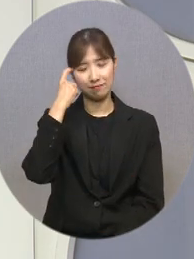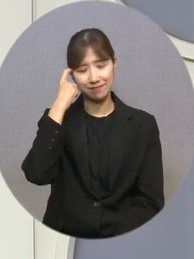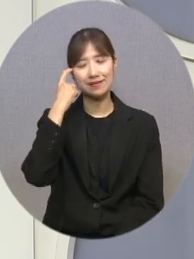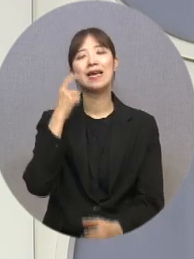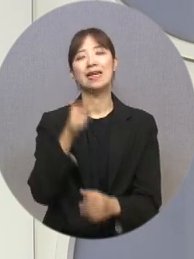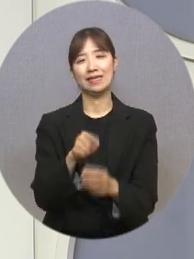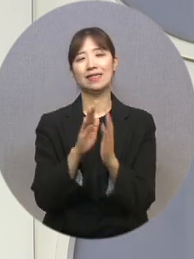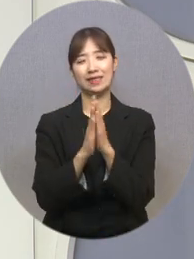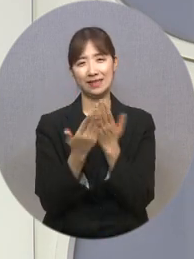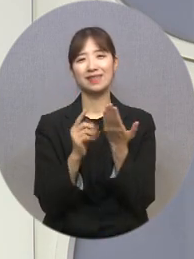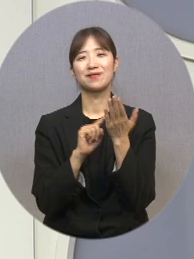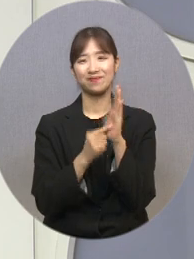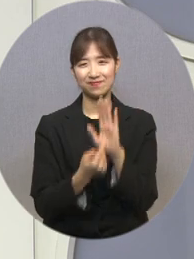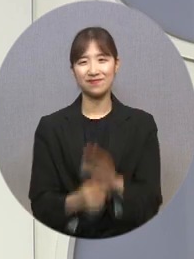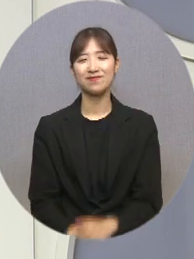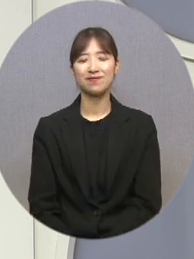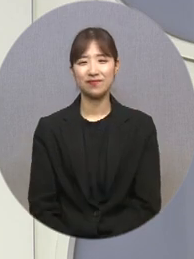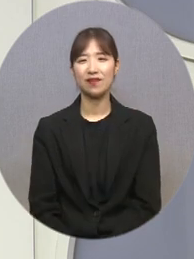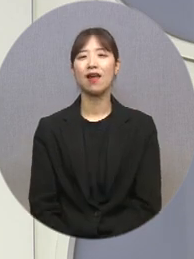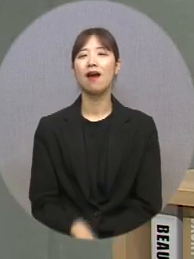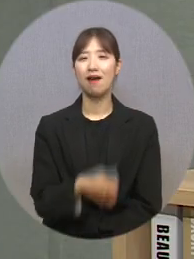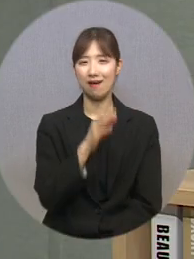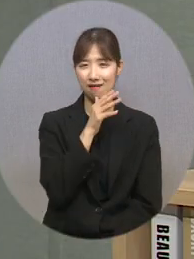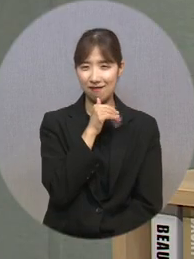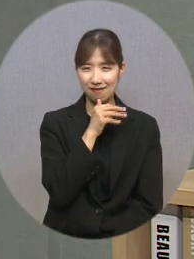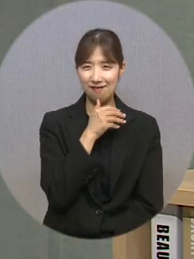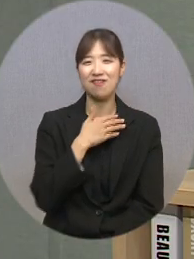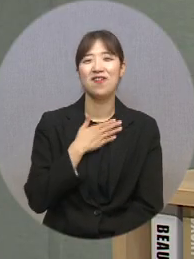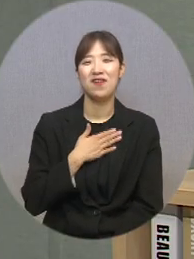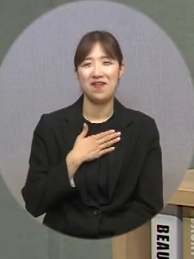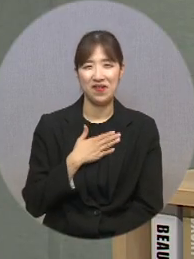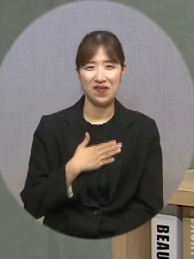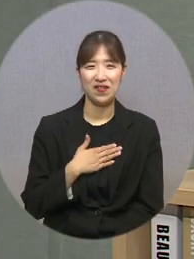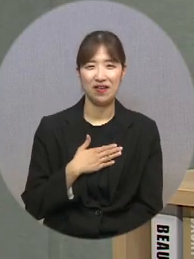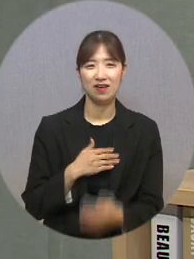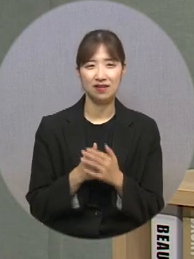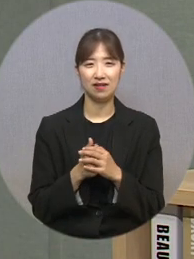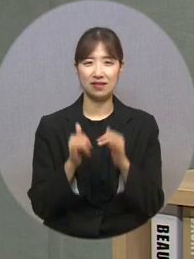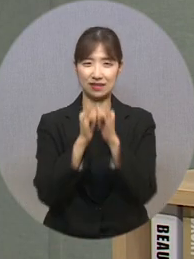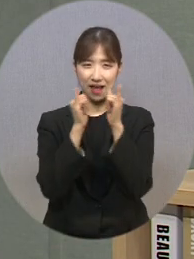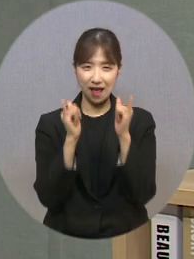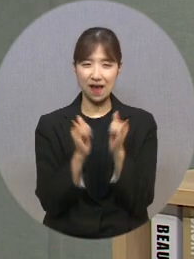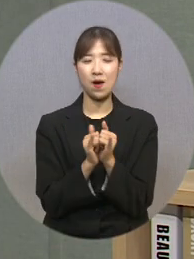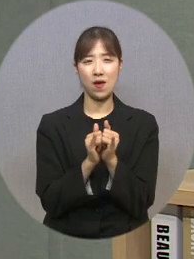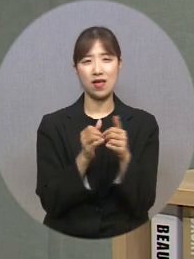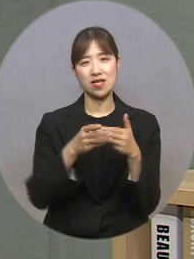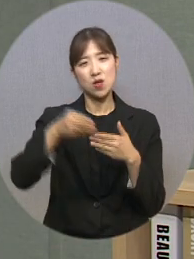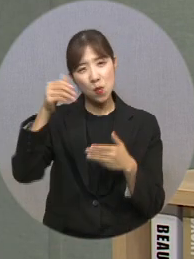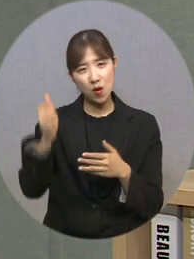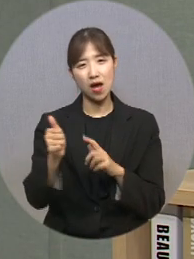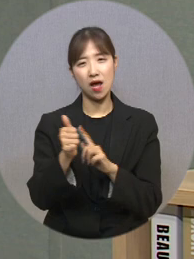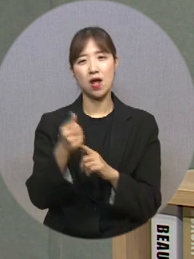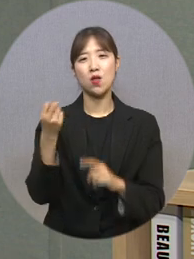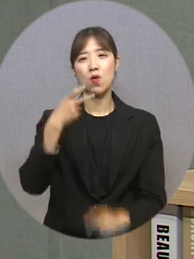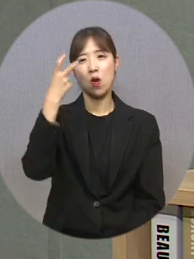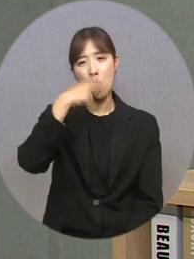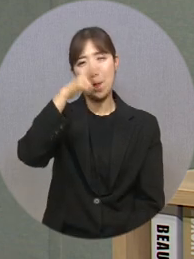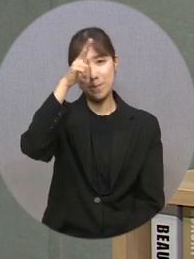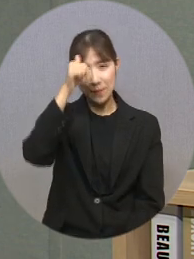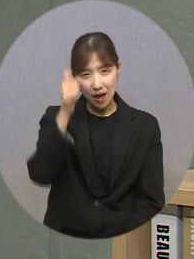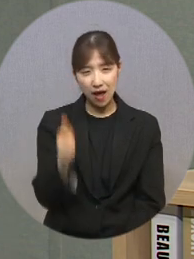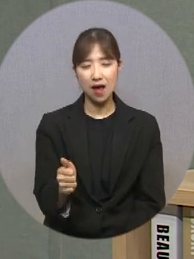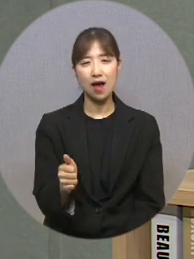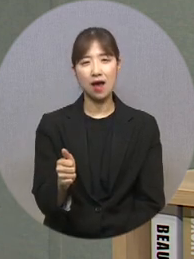또 예. 냈습니다. 아, 그러시구나. 그 사회 지도자들이나 심지어는